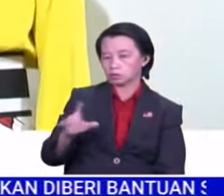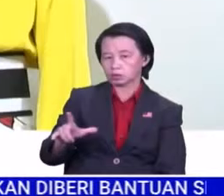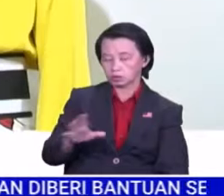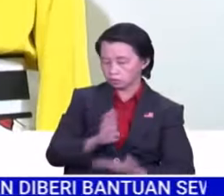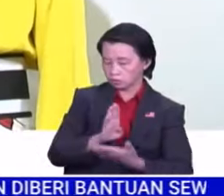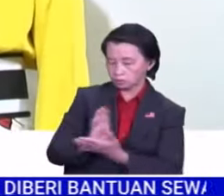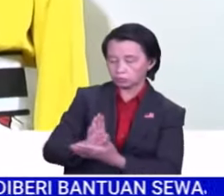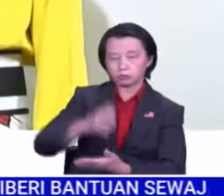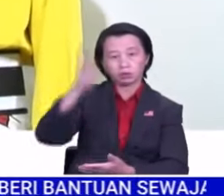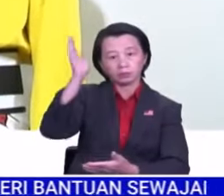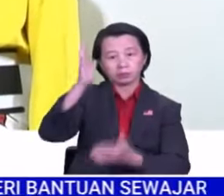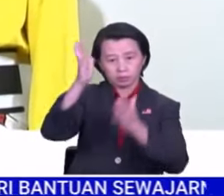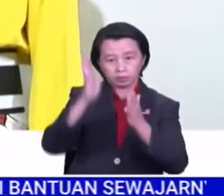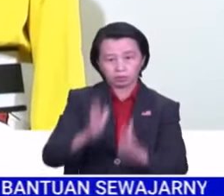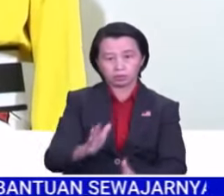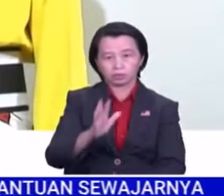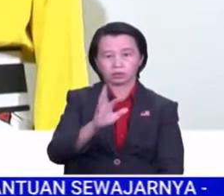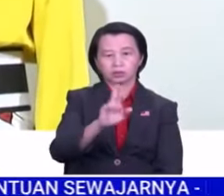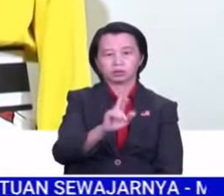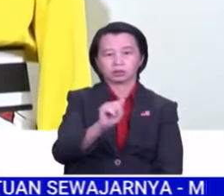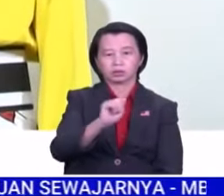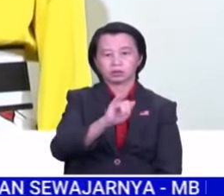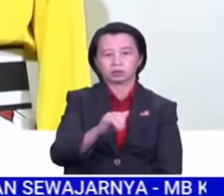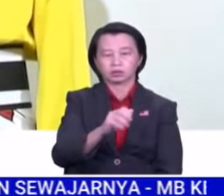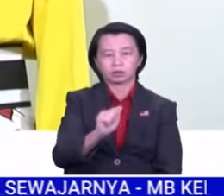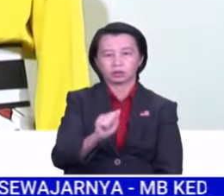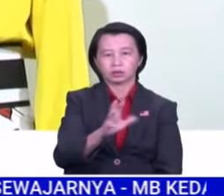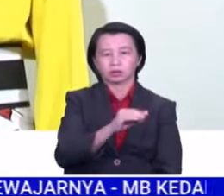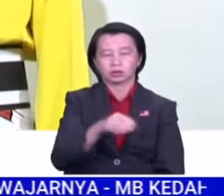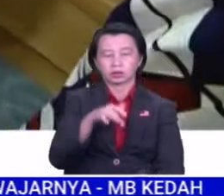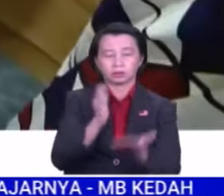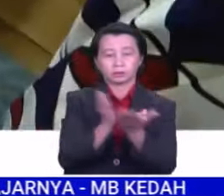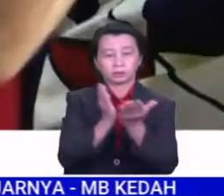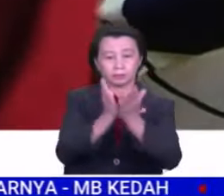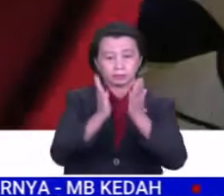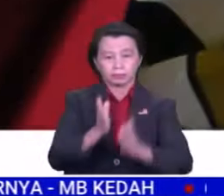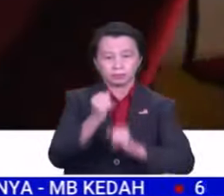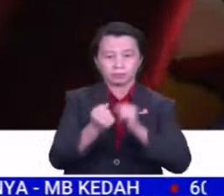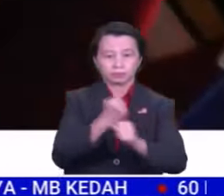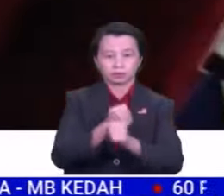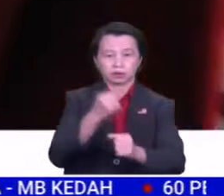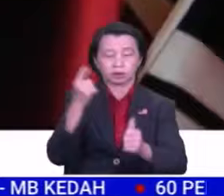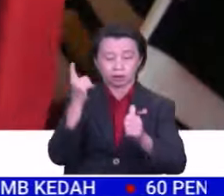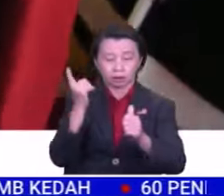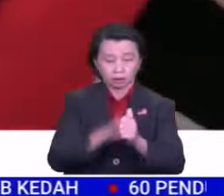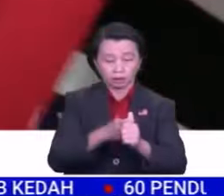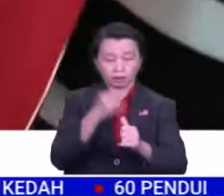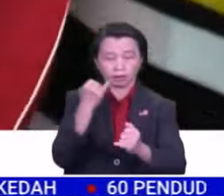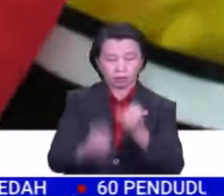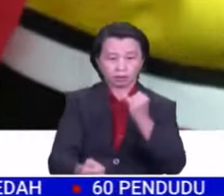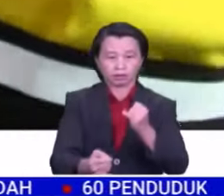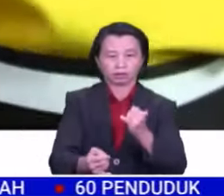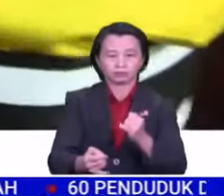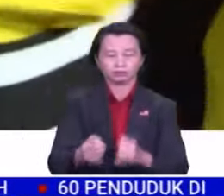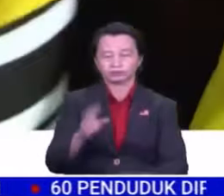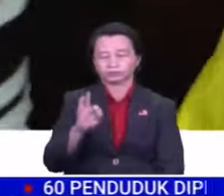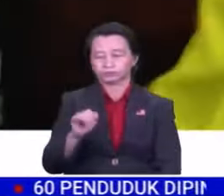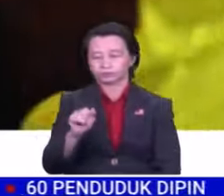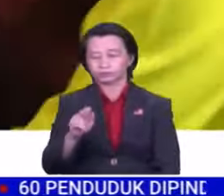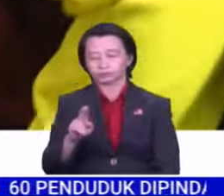dibantu pensyarah Muhammad Wazir Jahilan dan pelajar tahun akhir Muhammad Fawaz Muhammad